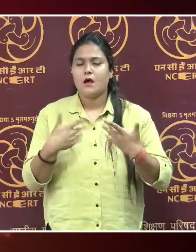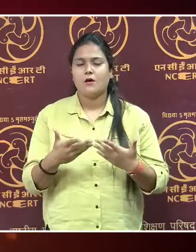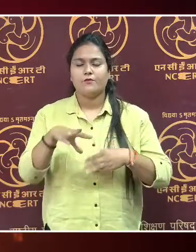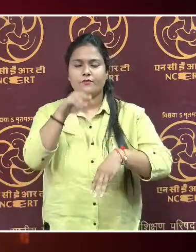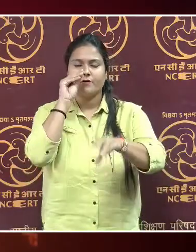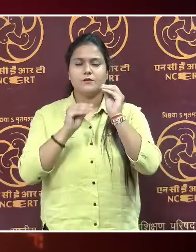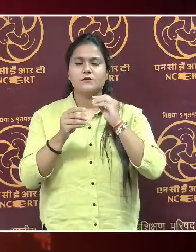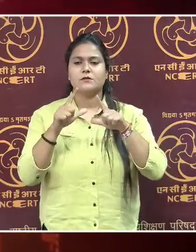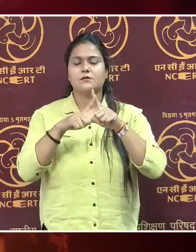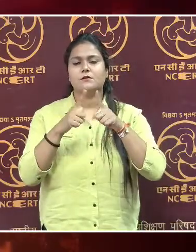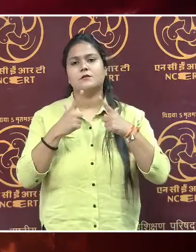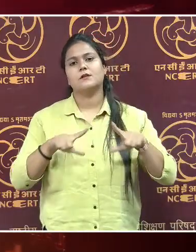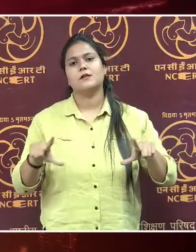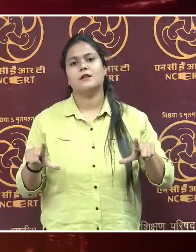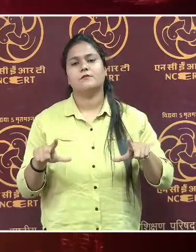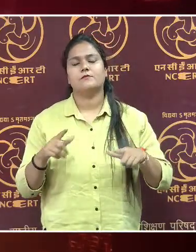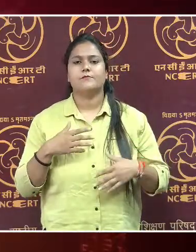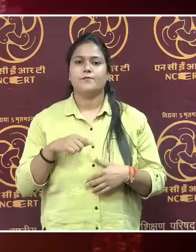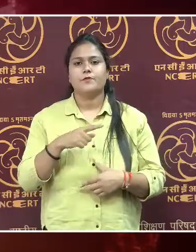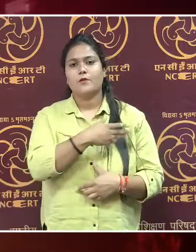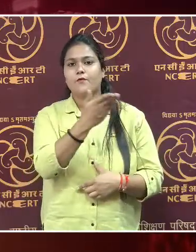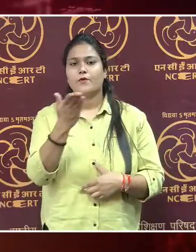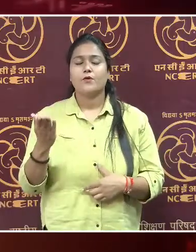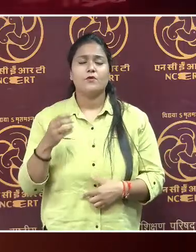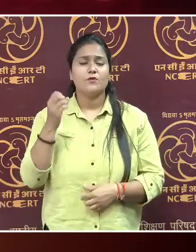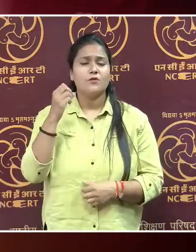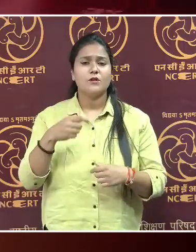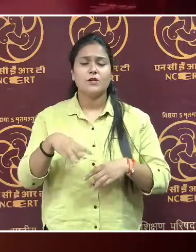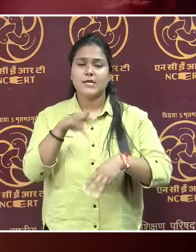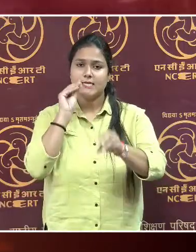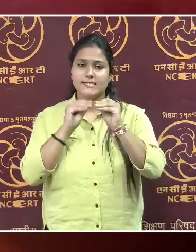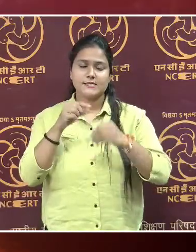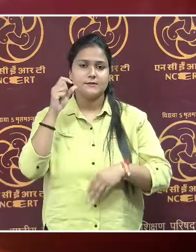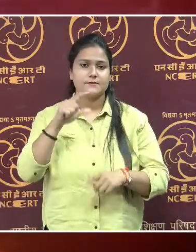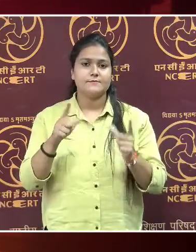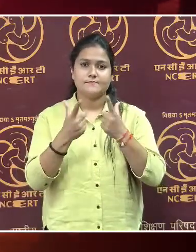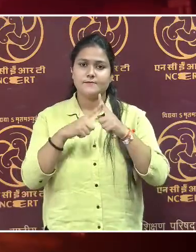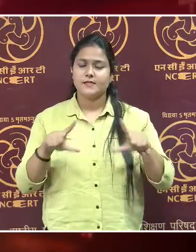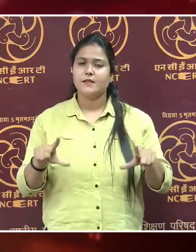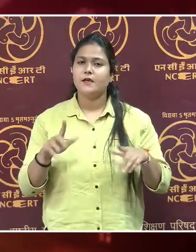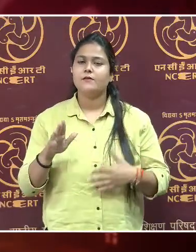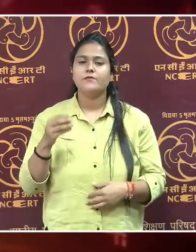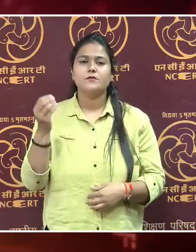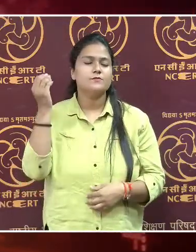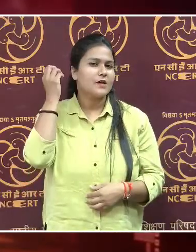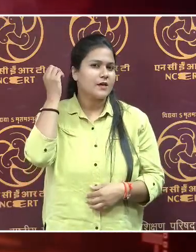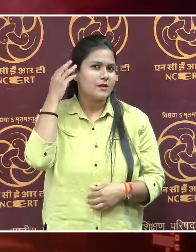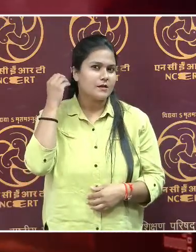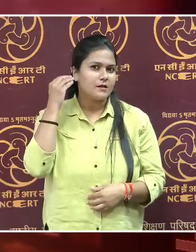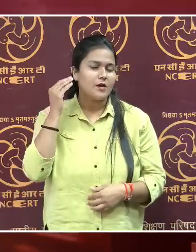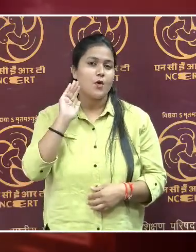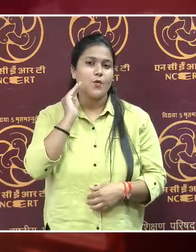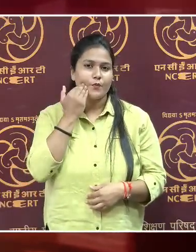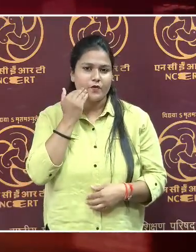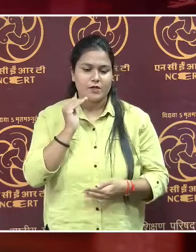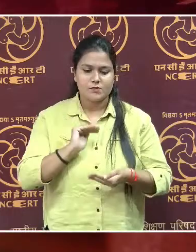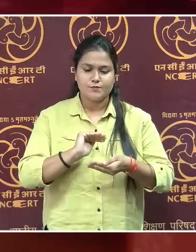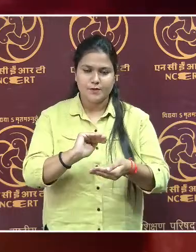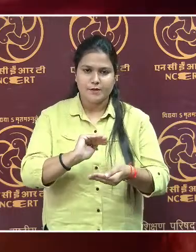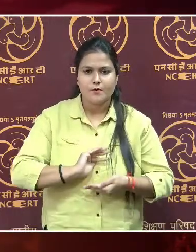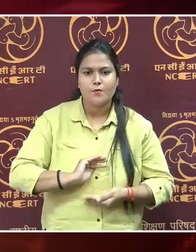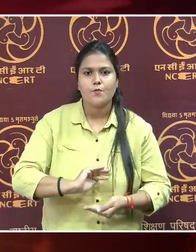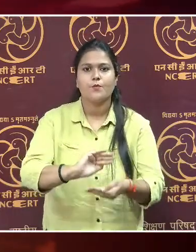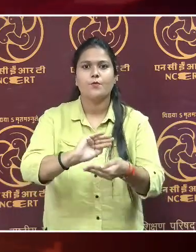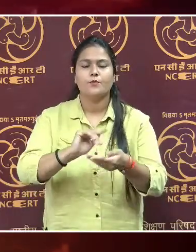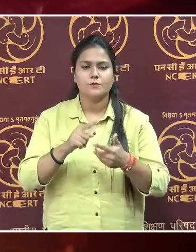आप और मैं भाषा सीखते हैं सुनकर। तभी तो जब बच्चा पैदा होता है, छोटा बच्चा घर में होता है, तो उसके आसपास उसके पेरेंट्स,